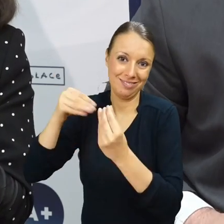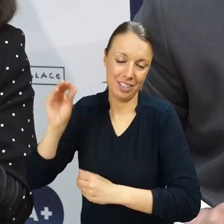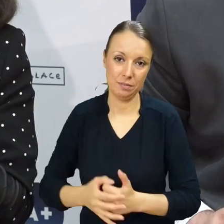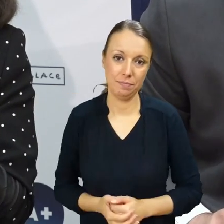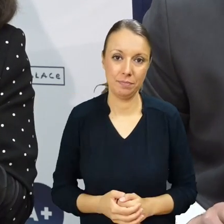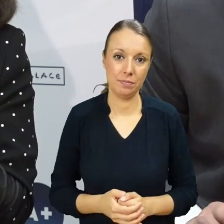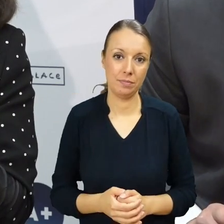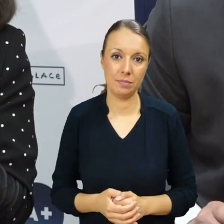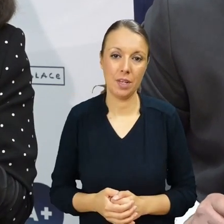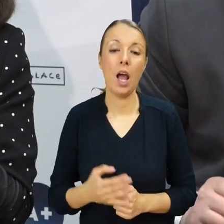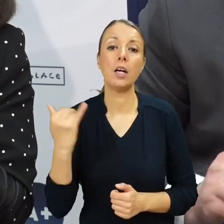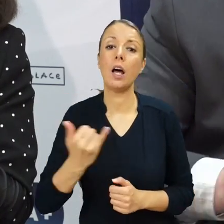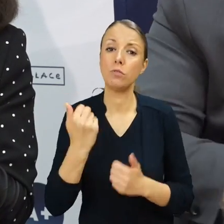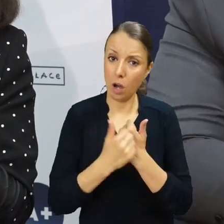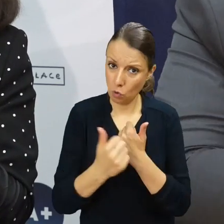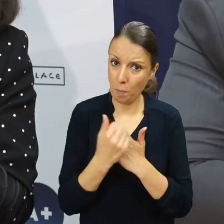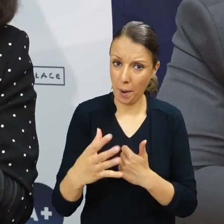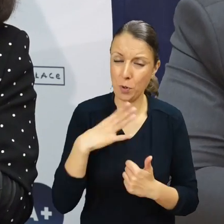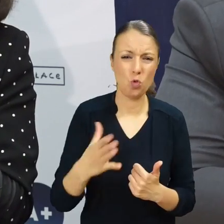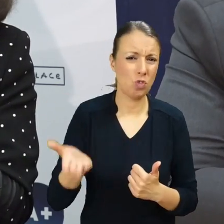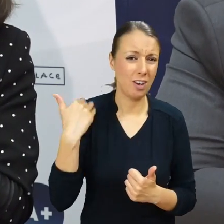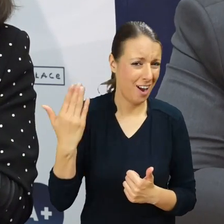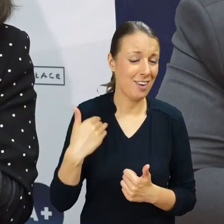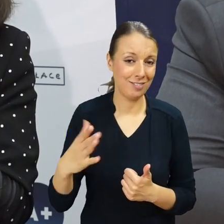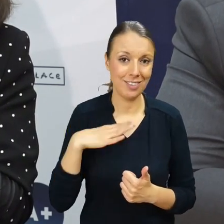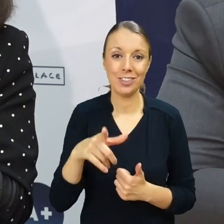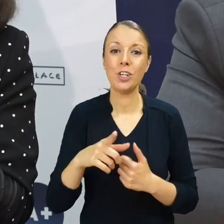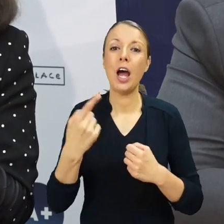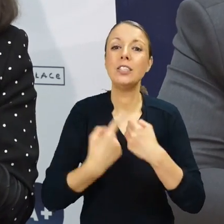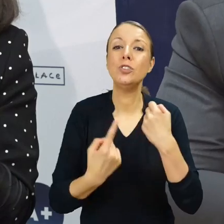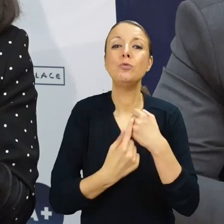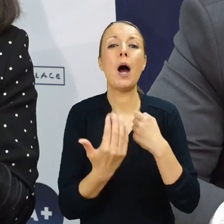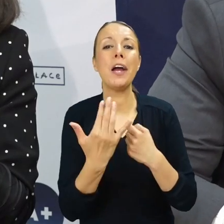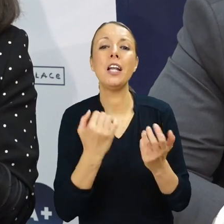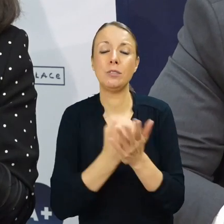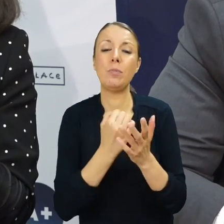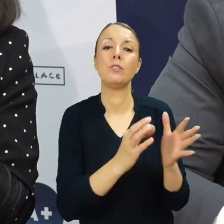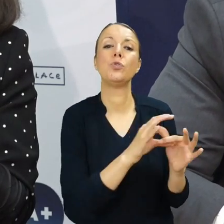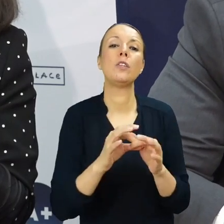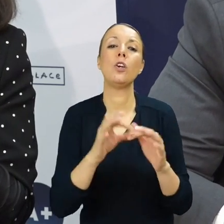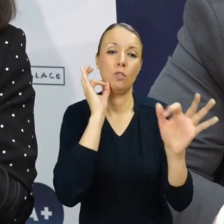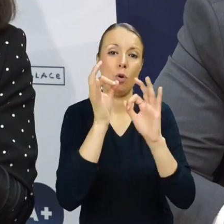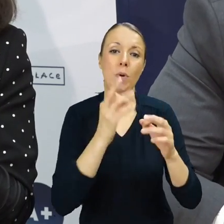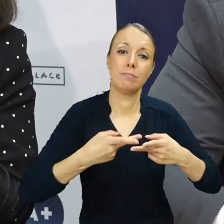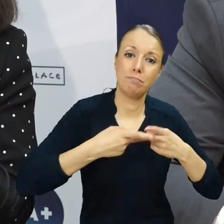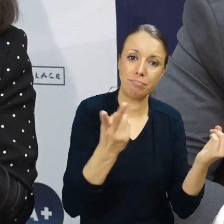że ta liczba spraw dotyczących dostępu do informacji w sądach administracyjnych